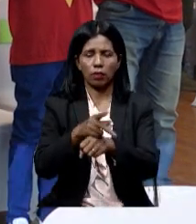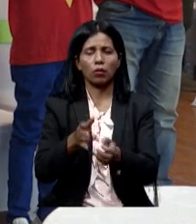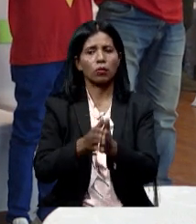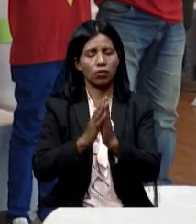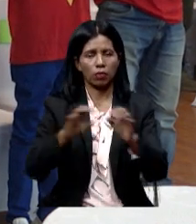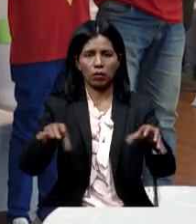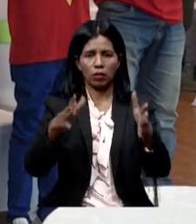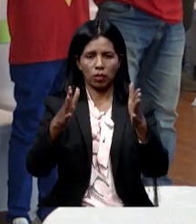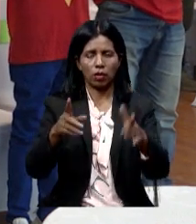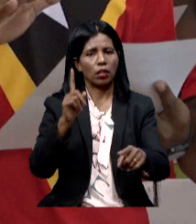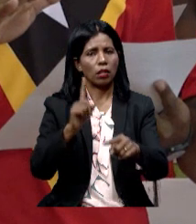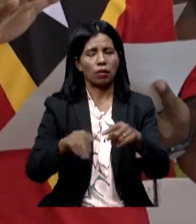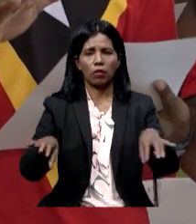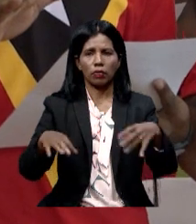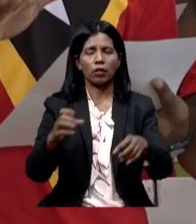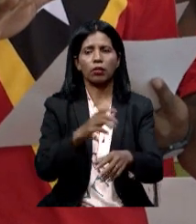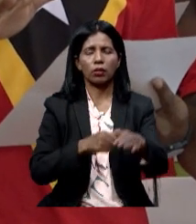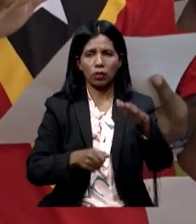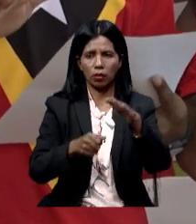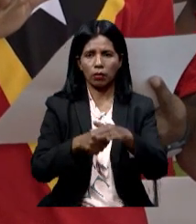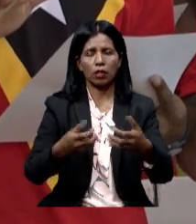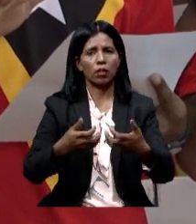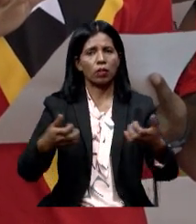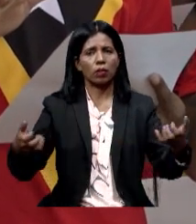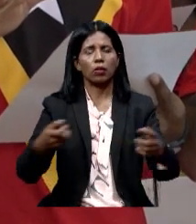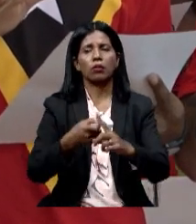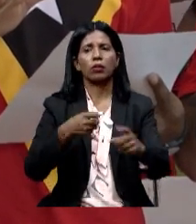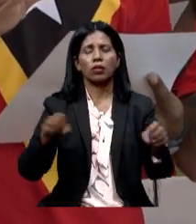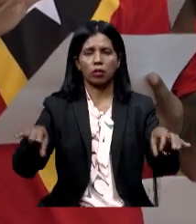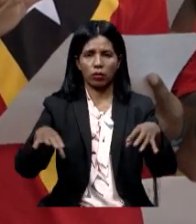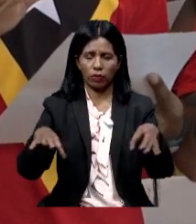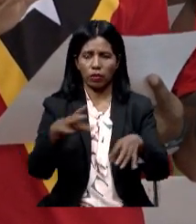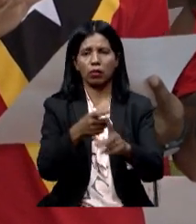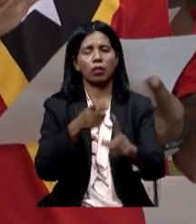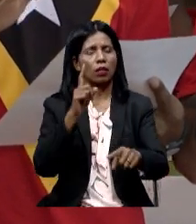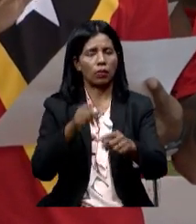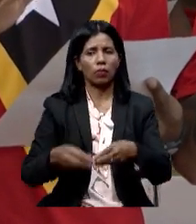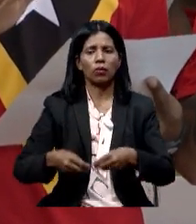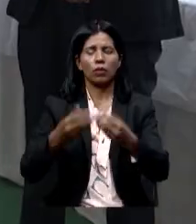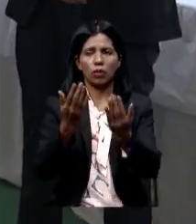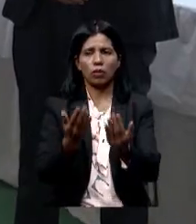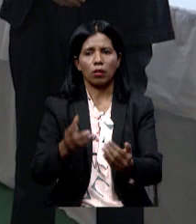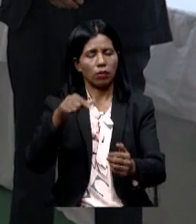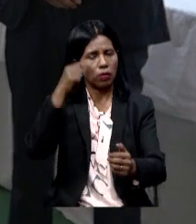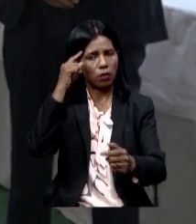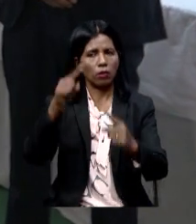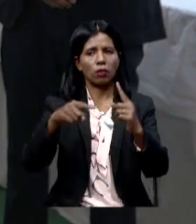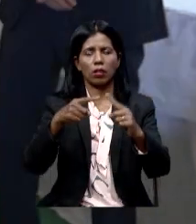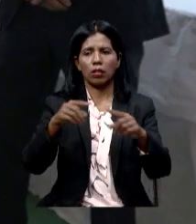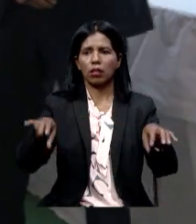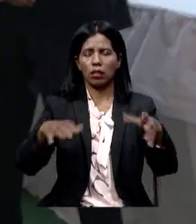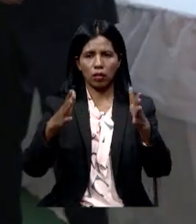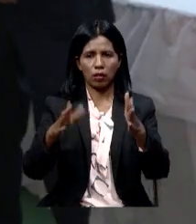trabalhador sira atu labele servisu ilegal no halai ses husi sistema hodi labele fotoran ba governo ba hira trabalhador